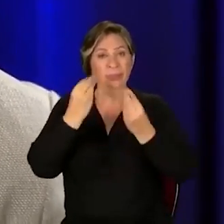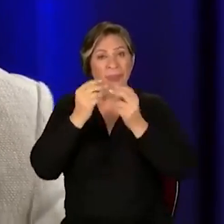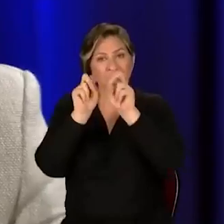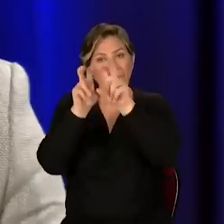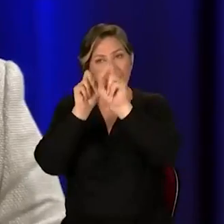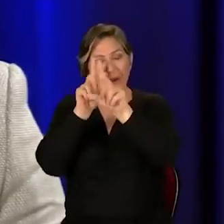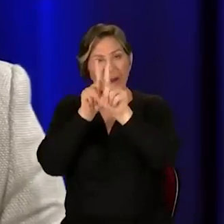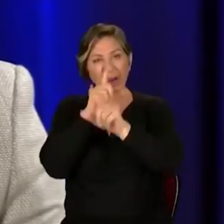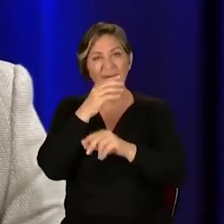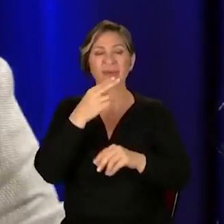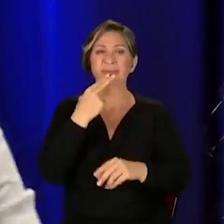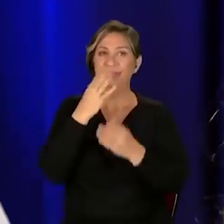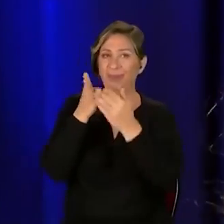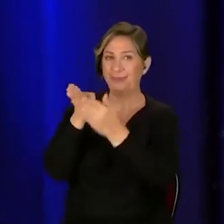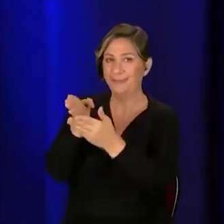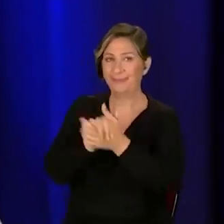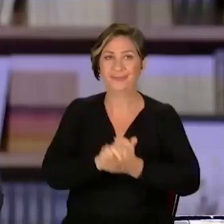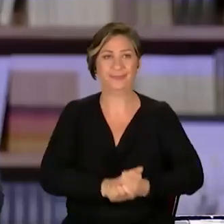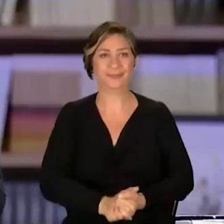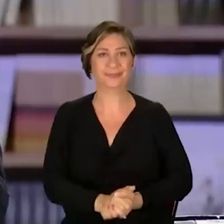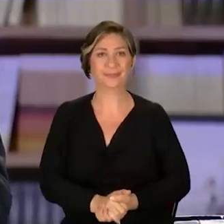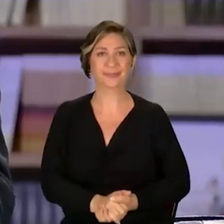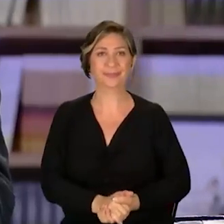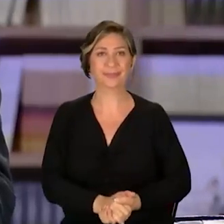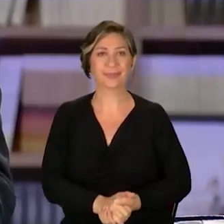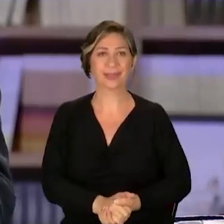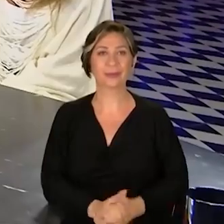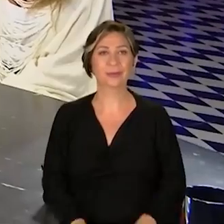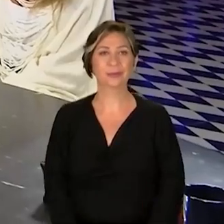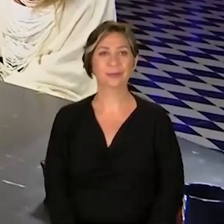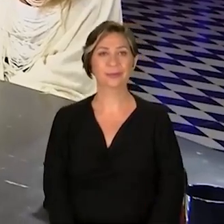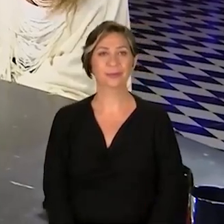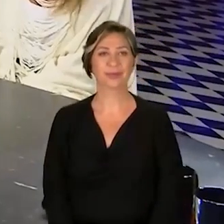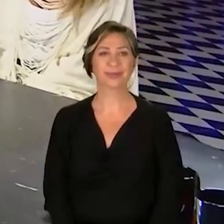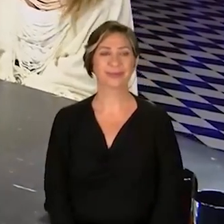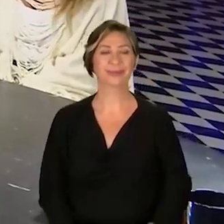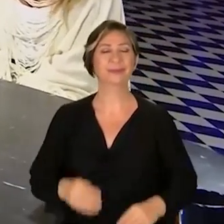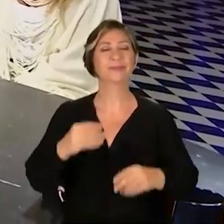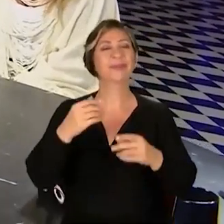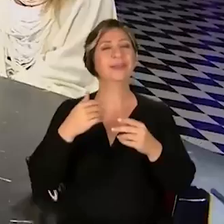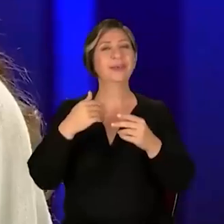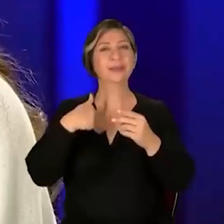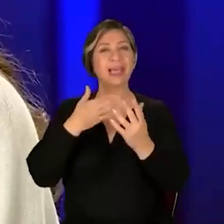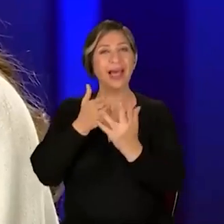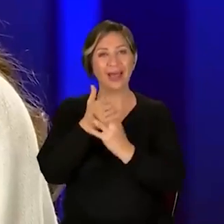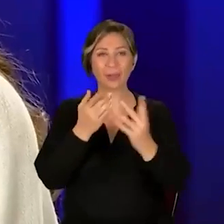bence. Çok. Hanımefendiye geldik. Evet. Yani. Ya ben biraz önce biz arada da konuştuk.